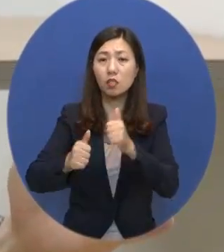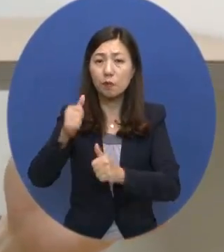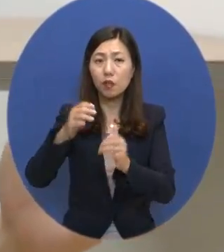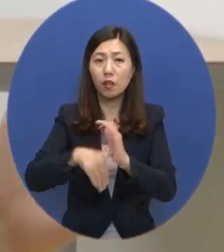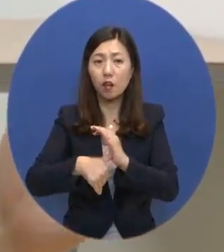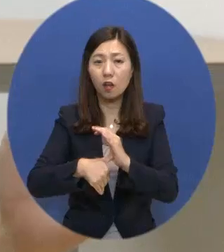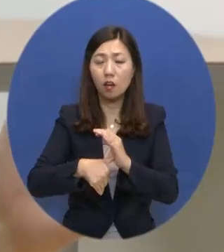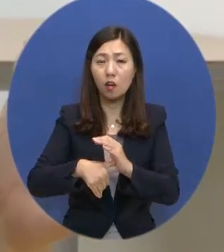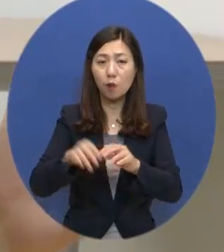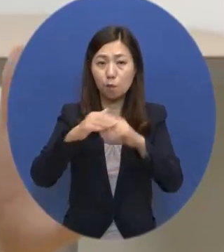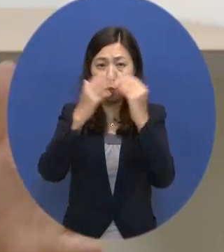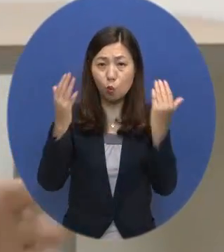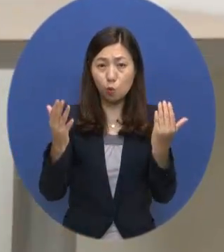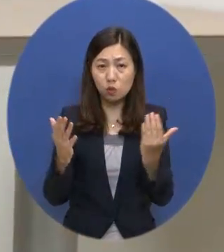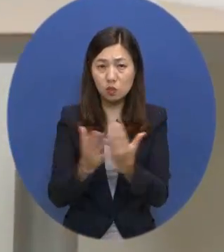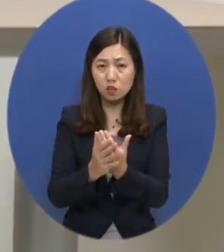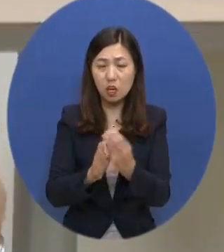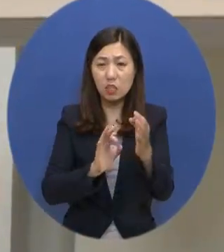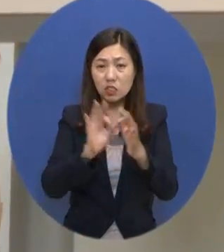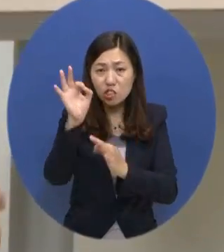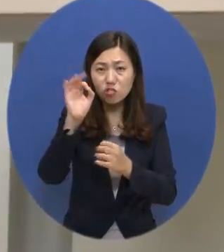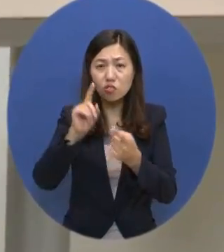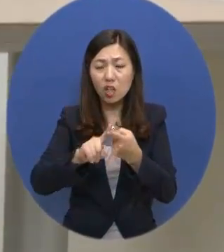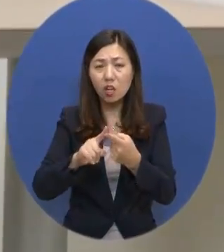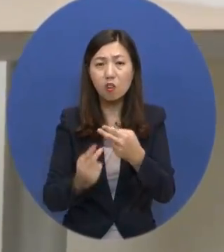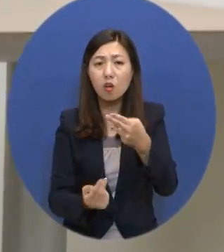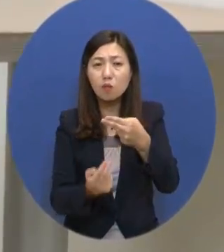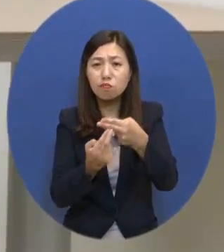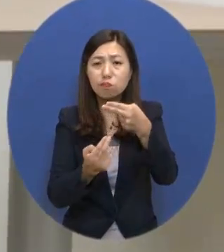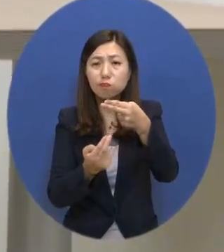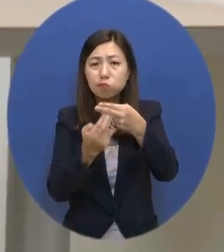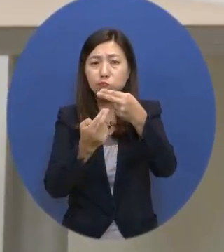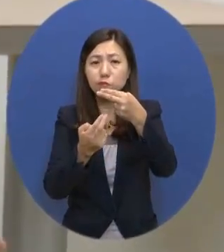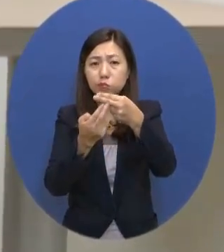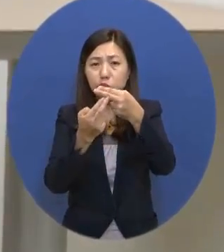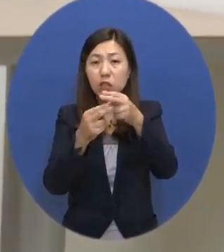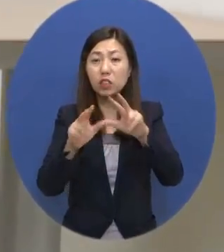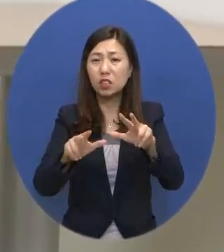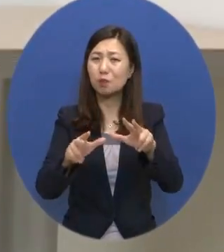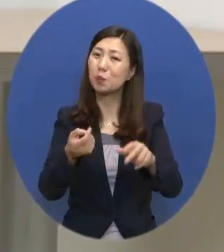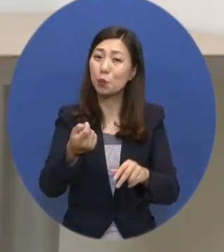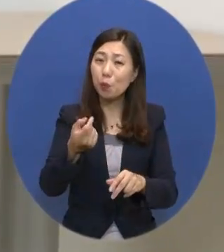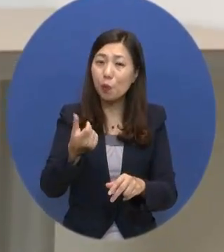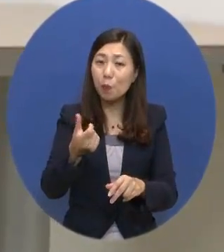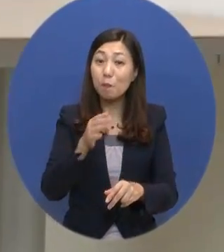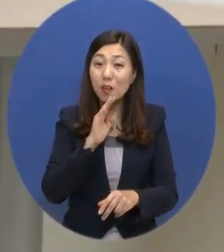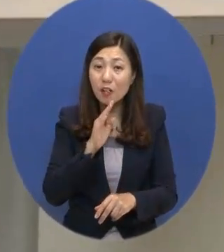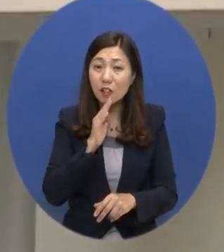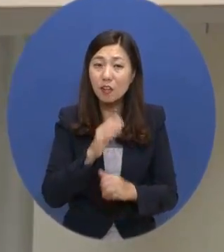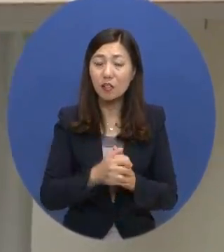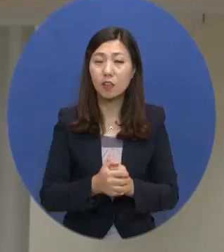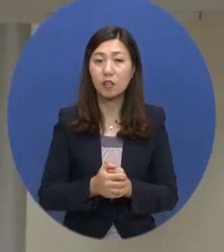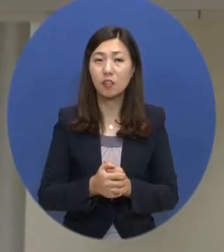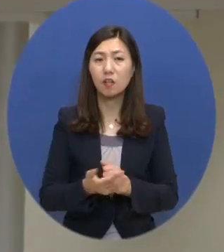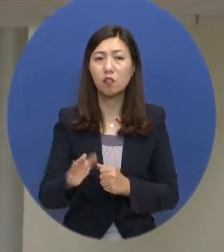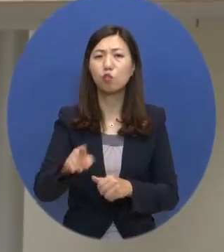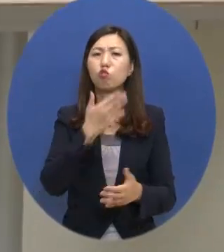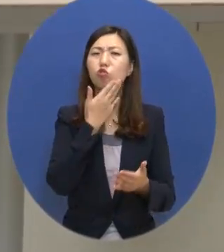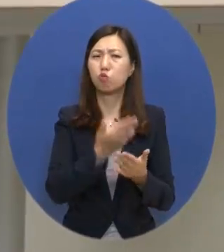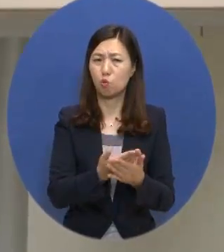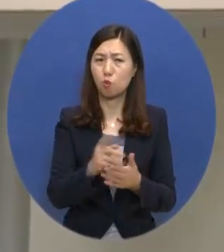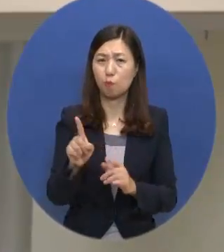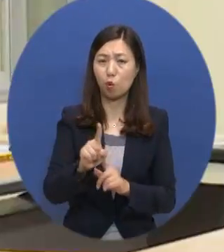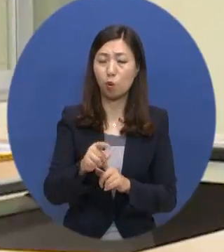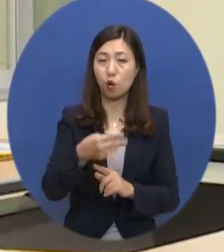전 엔드에 에러 했던 거를 계속 누적해서 에러하고 이런 경우는 이제 지금은 드물잖아요. 그렇죠. 그 이것도 중요한 것 같아요. 이게